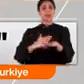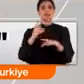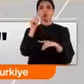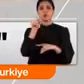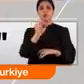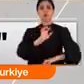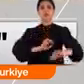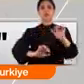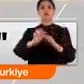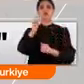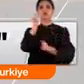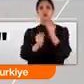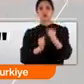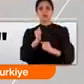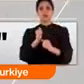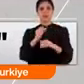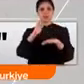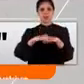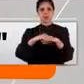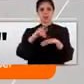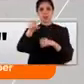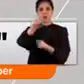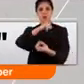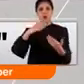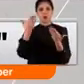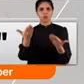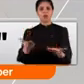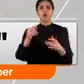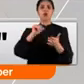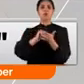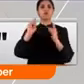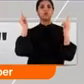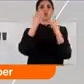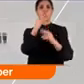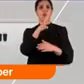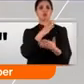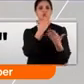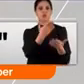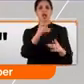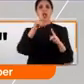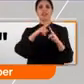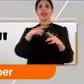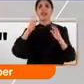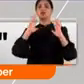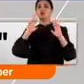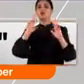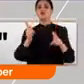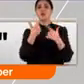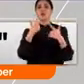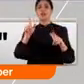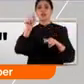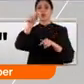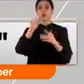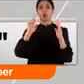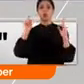Savunma sanayinde geldiğimiz nokta bugün bütün dünyanın dilindedir. Teknofest kuşağını gümbür